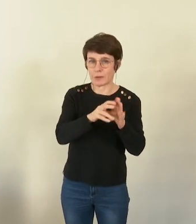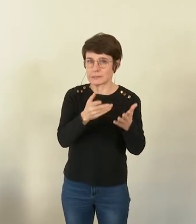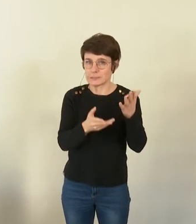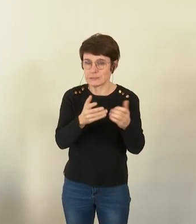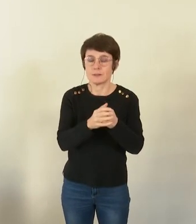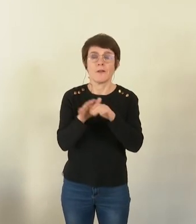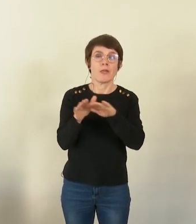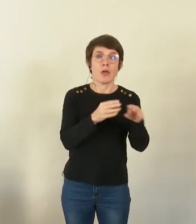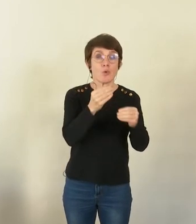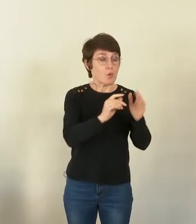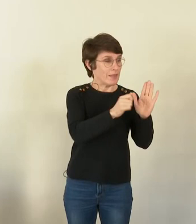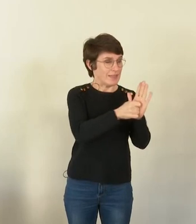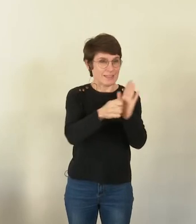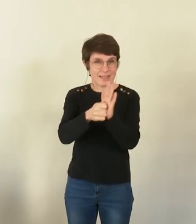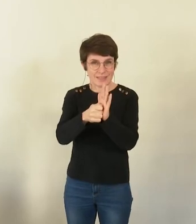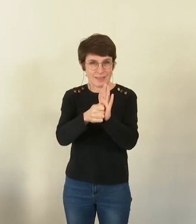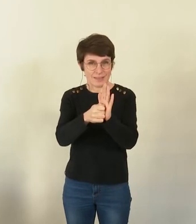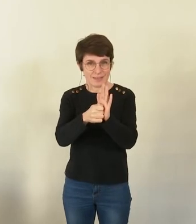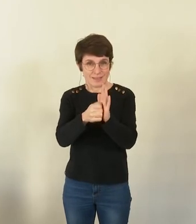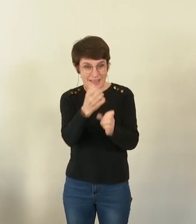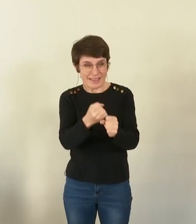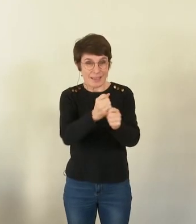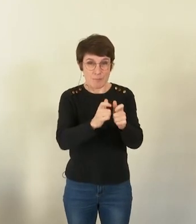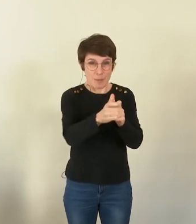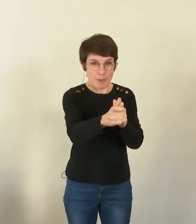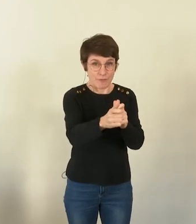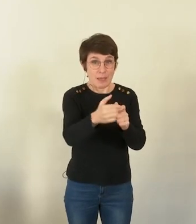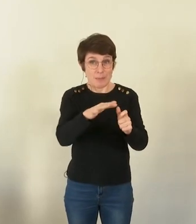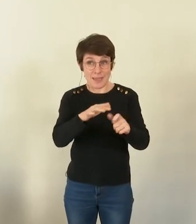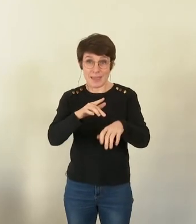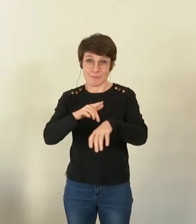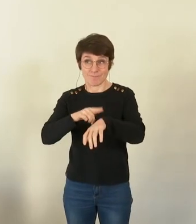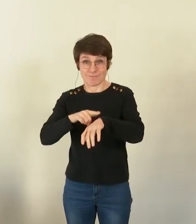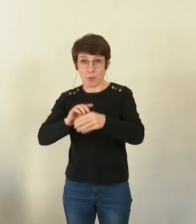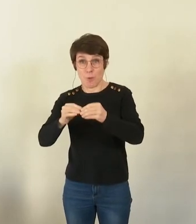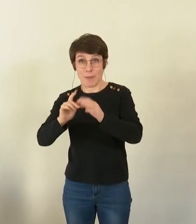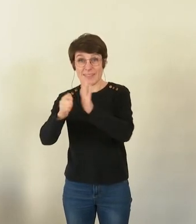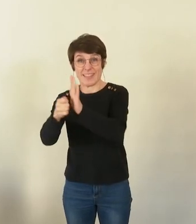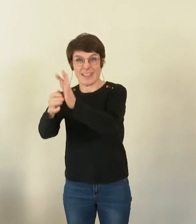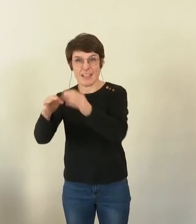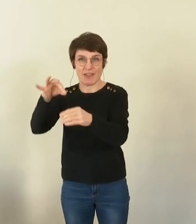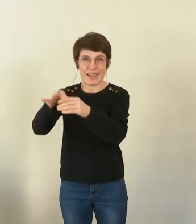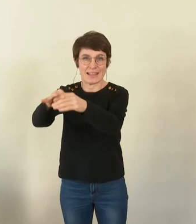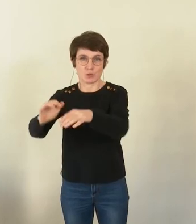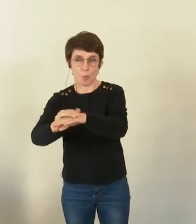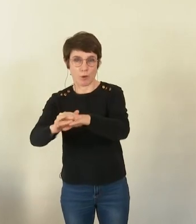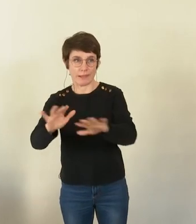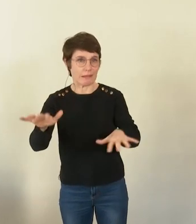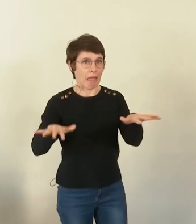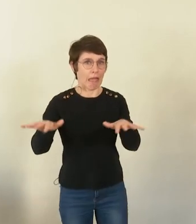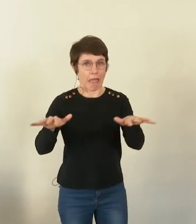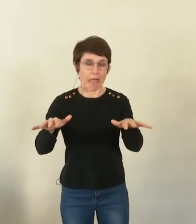adéquate et un calendrier politique pressé voire toxique mais je me limiterai à un seul